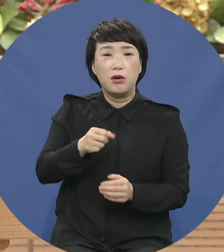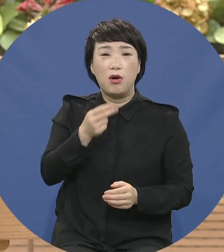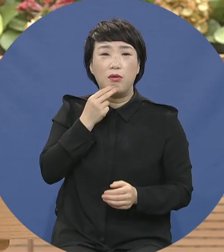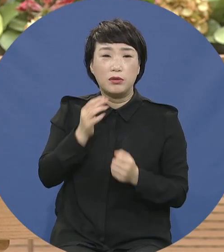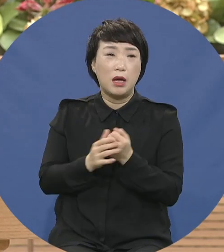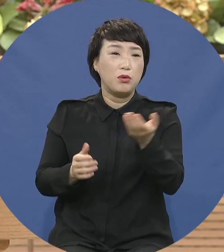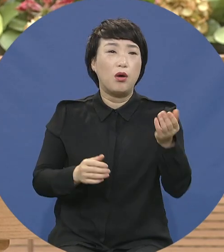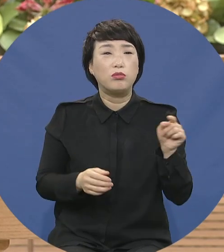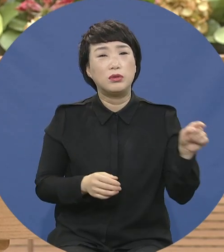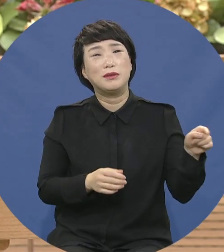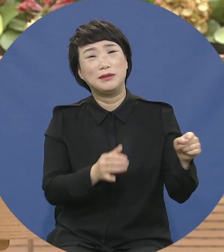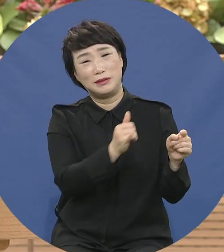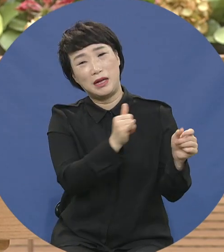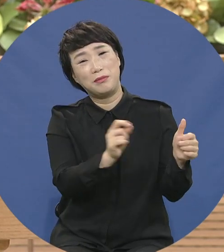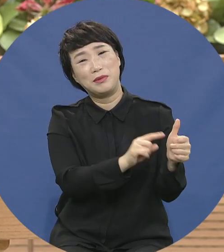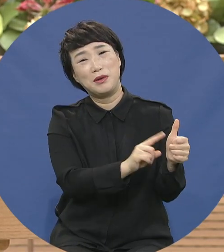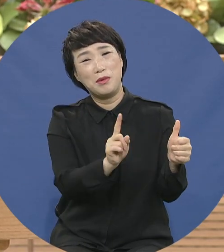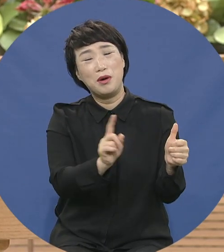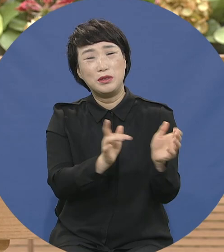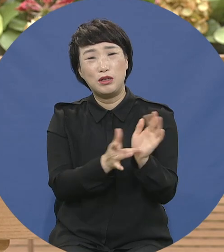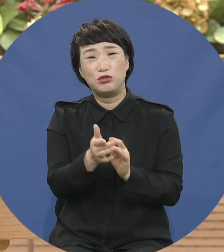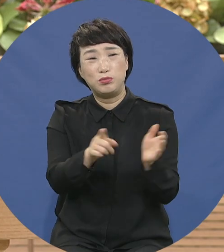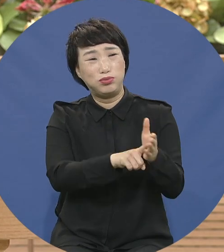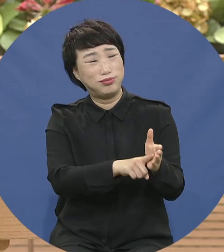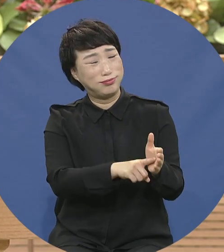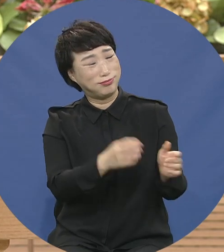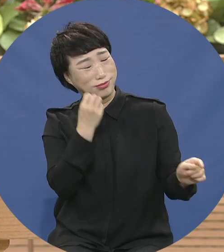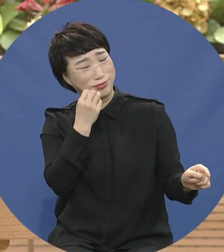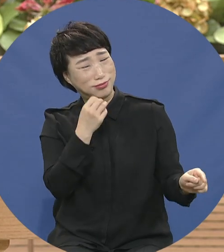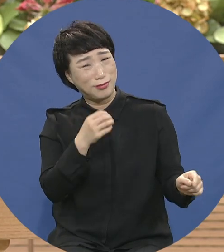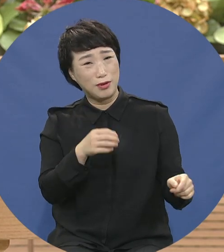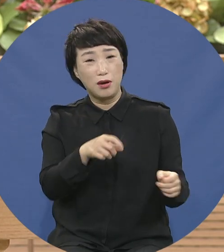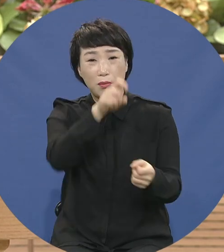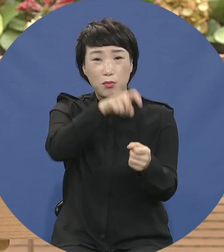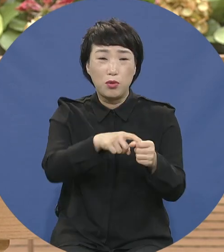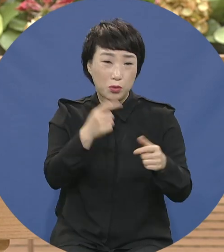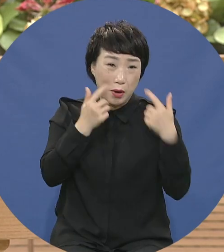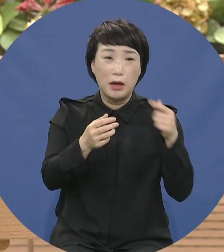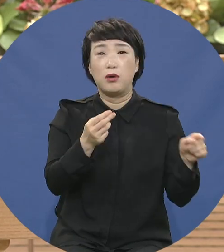그 사람은 예수를 그렇게 믿어야 할 이유가 없는 거예요.